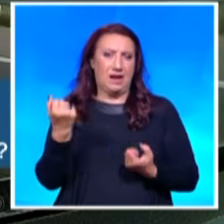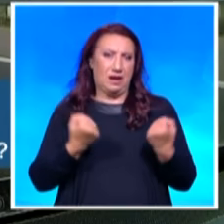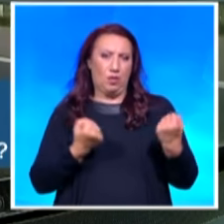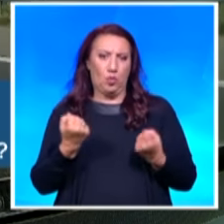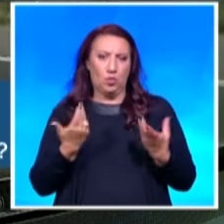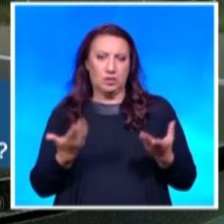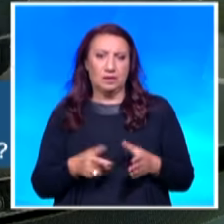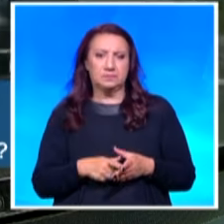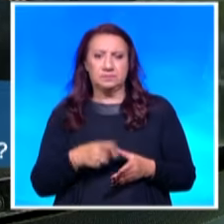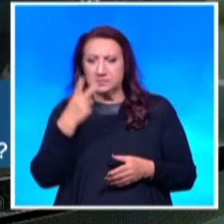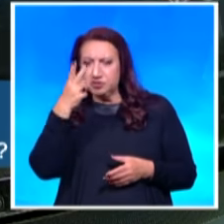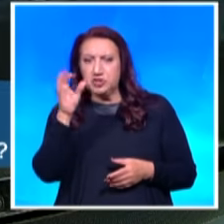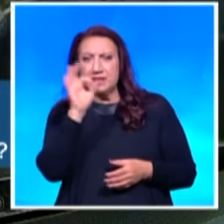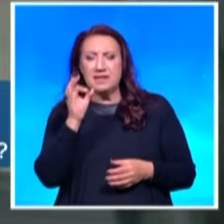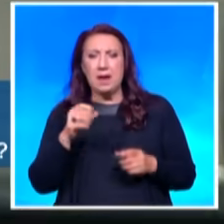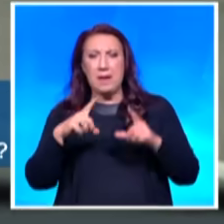Поредните без триъгълник.